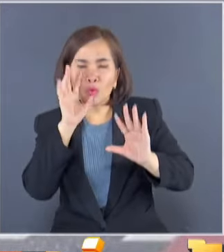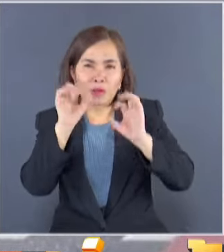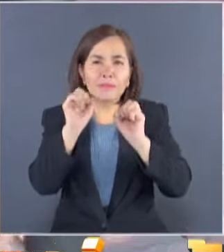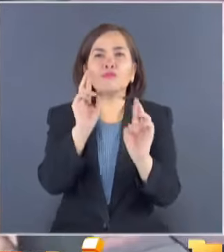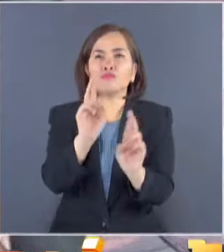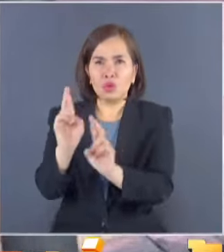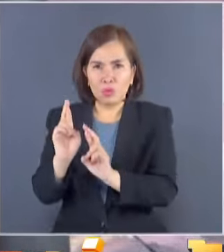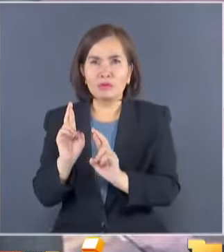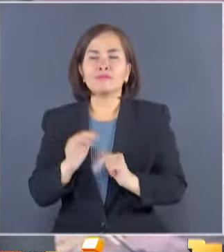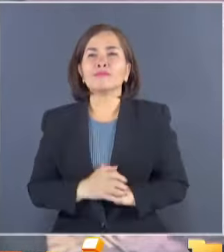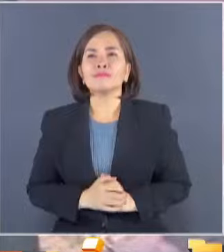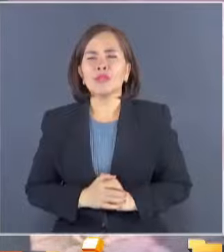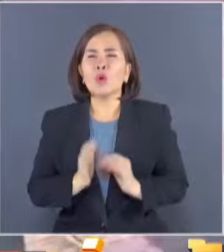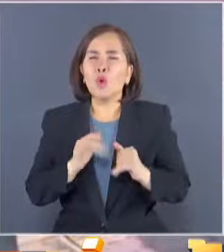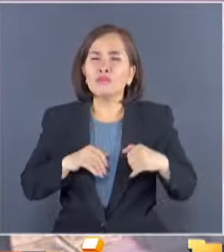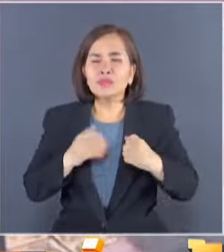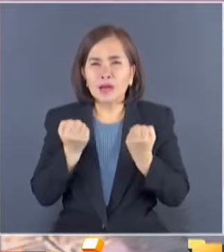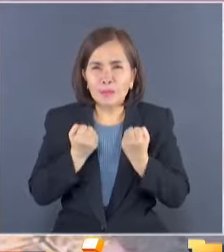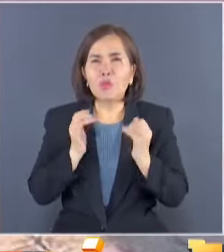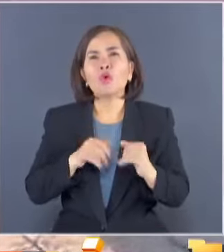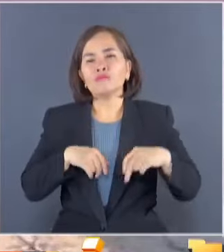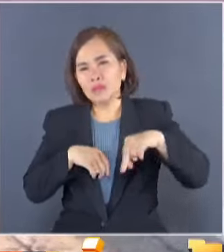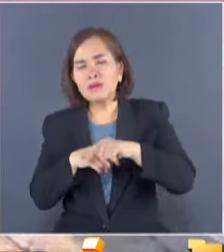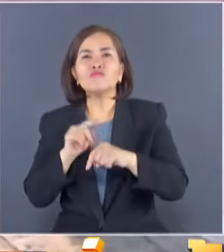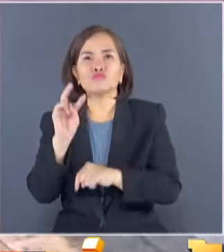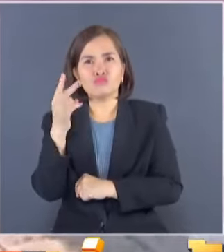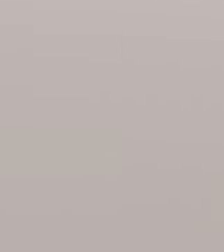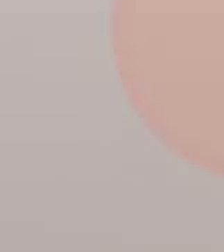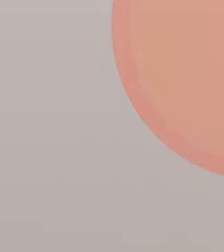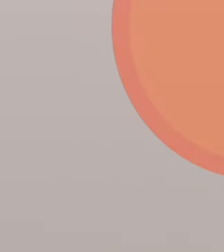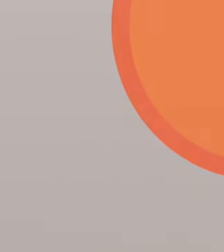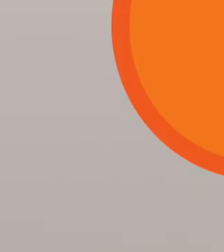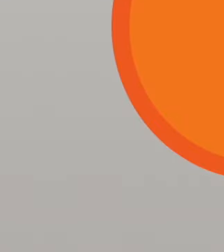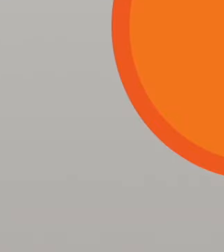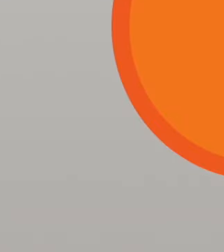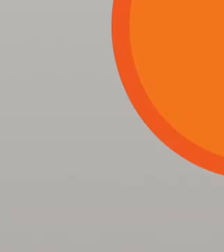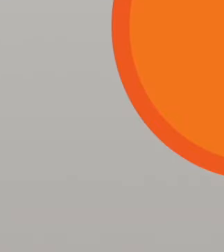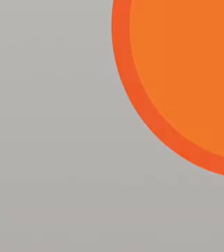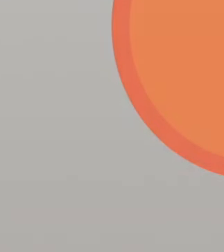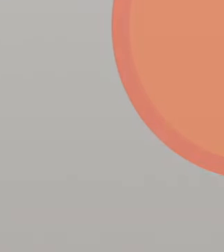มัดระวังกันมากขึ้นทั้งคนขับและคนข้ามค่ะ